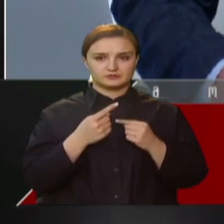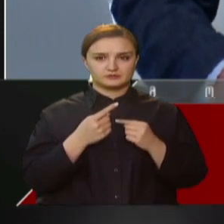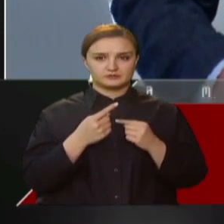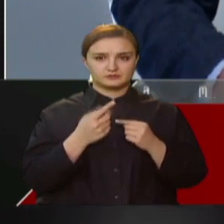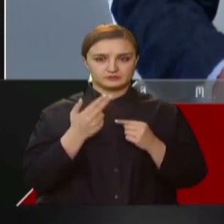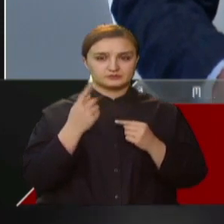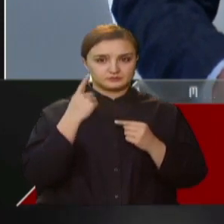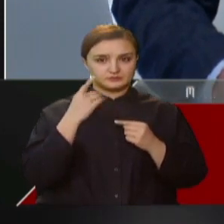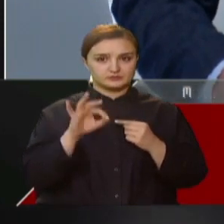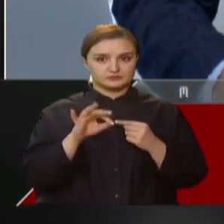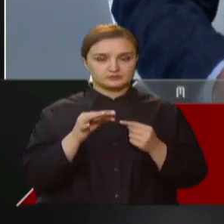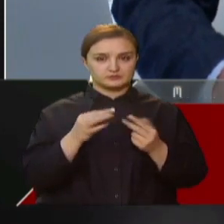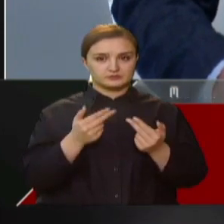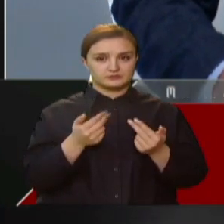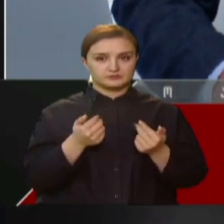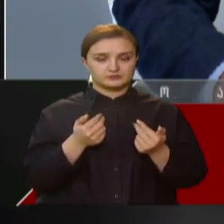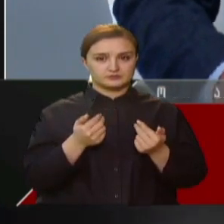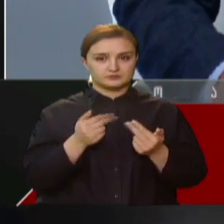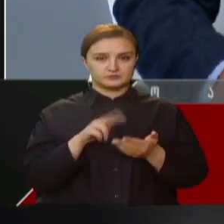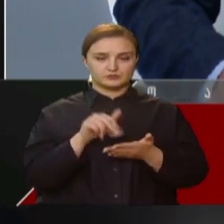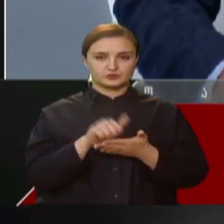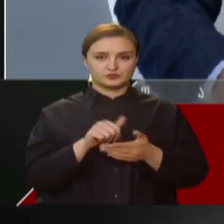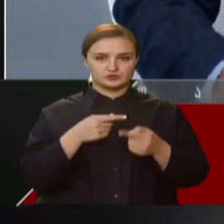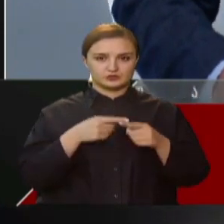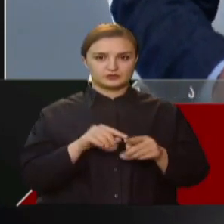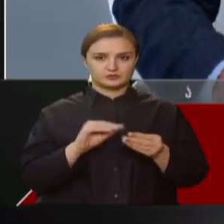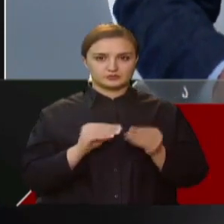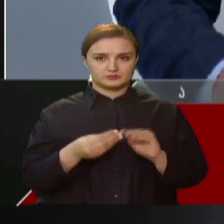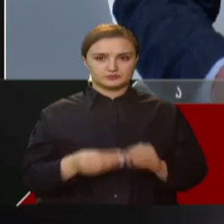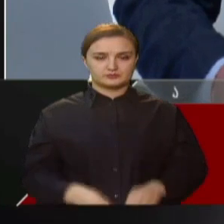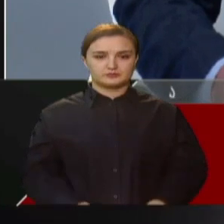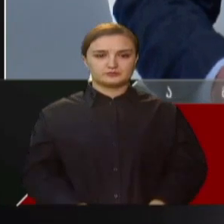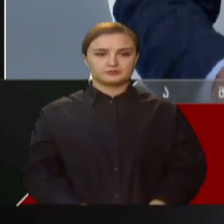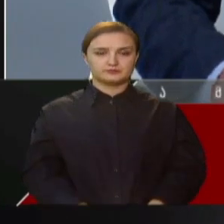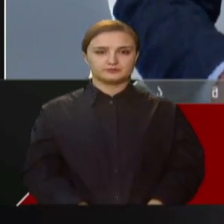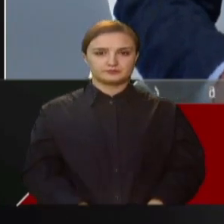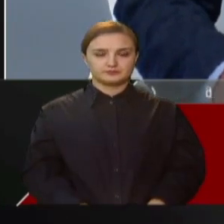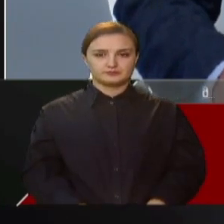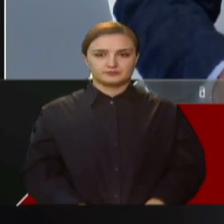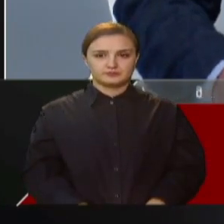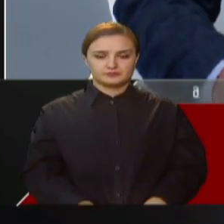Kalbaton tamar gesmet, ce mihma? Diah. Podis gihtit, tehnicuri harvezi stuis, pot da asfule tazri.